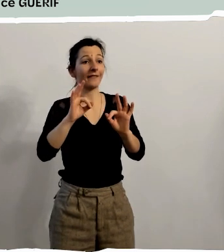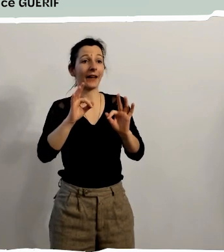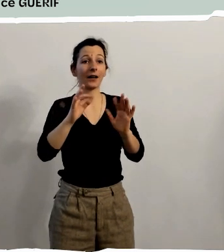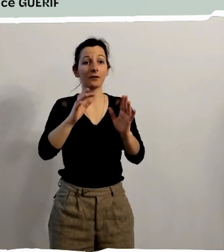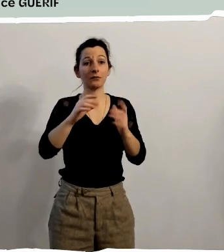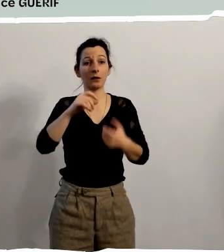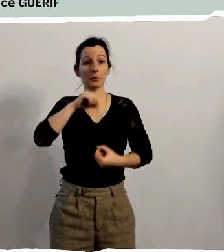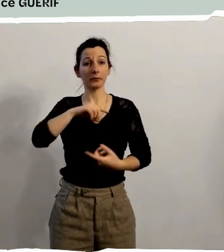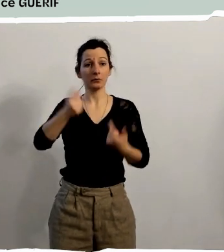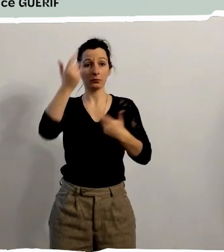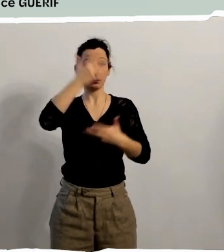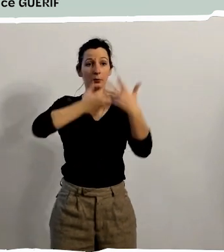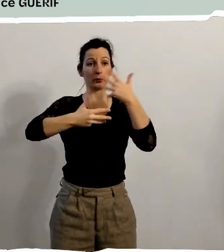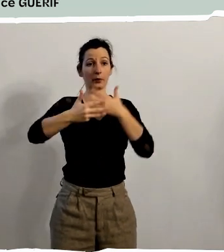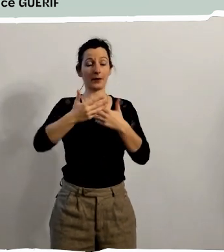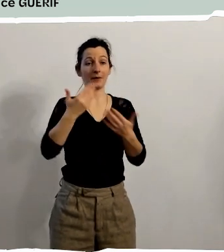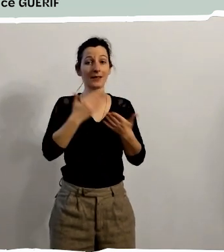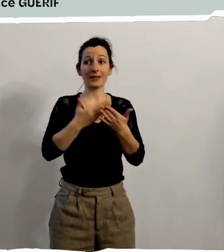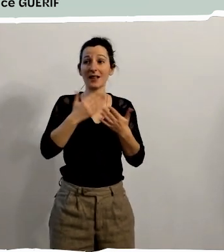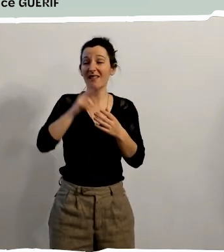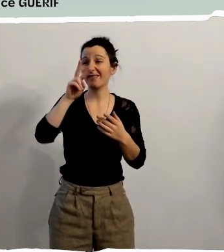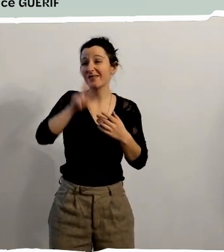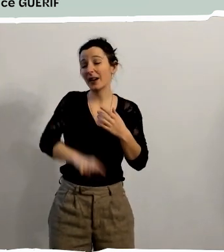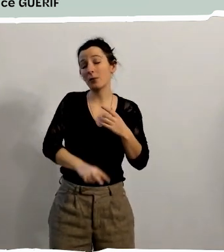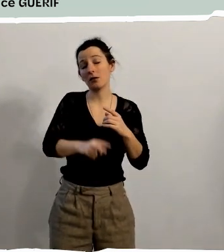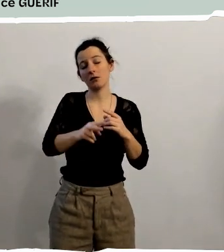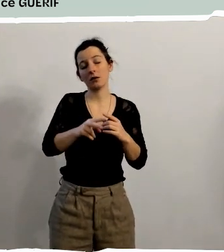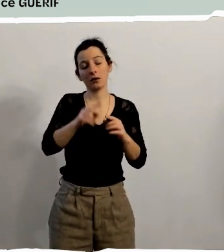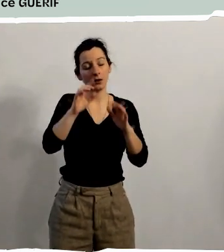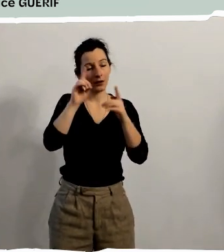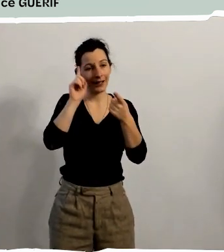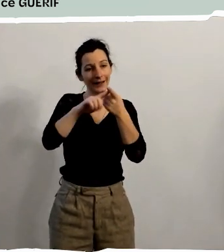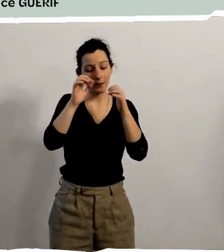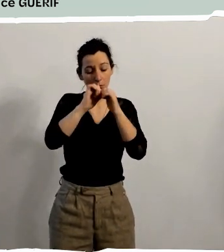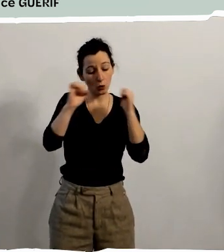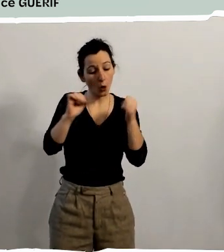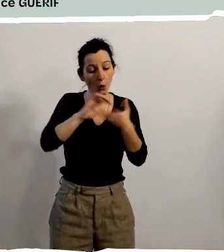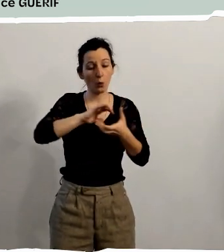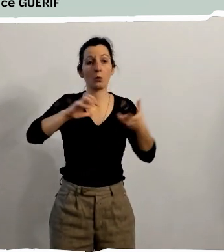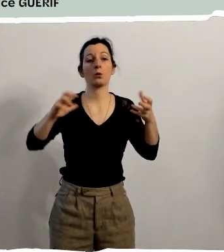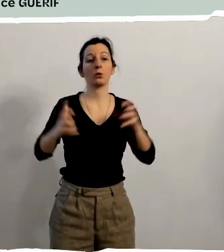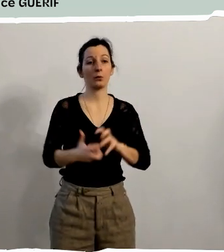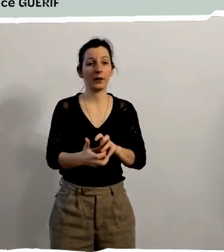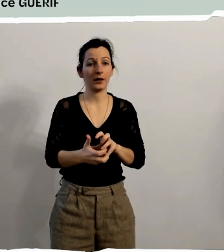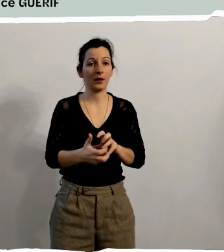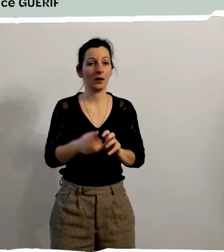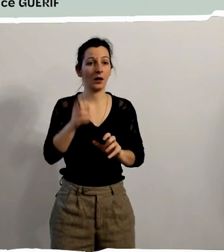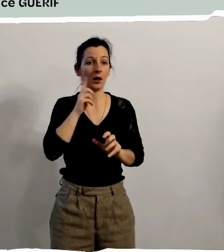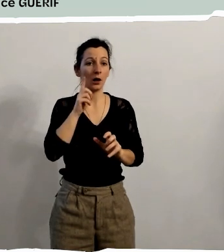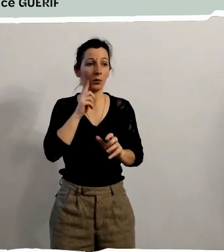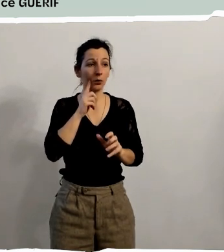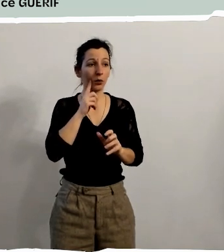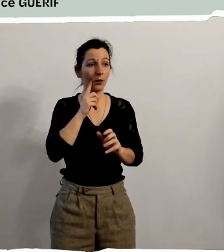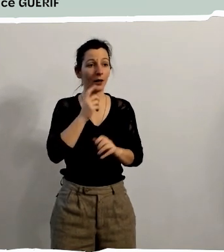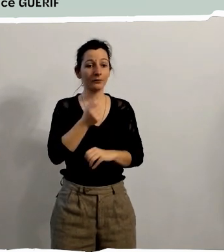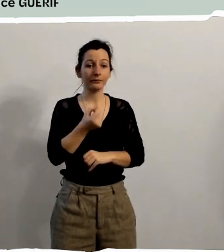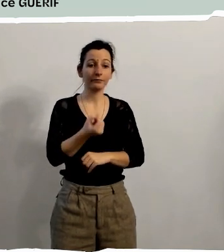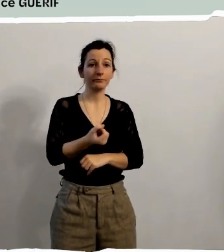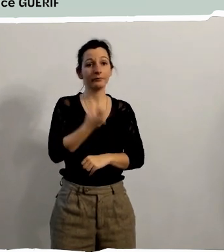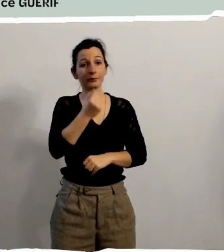échange avec vous. C'est un sujet qui est hyper complexe, hein, parce que ces effets, ils sont pas des